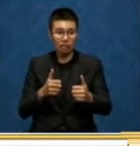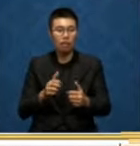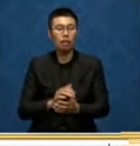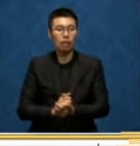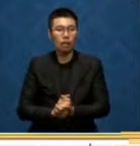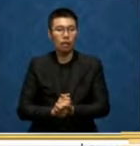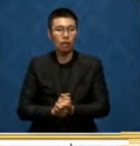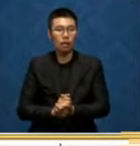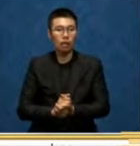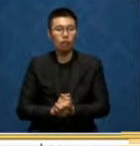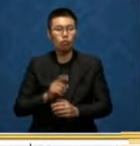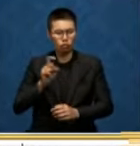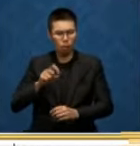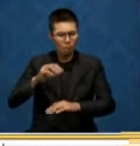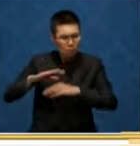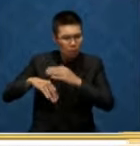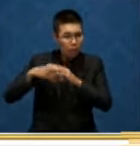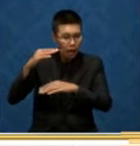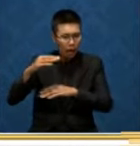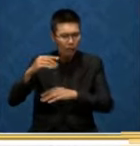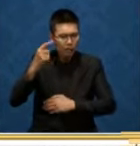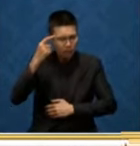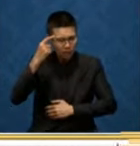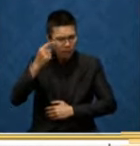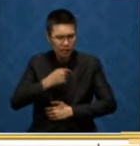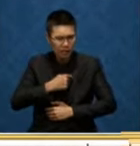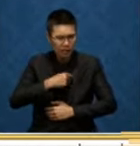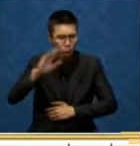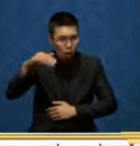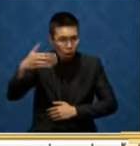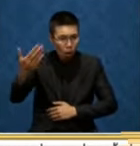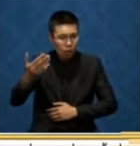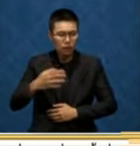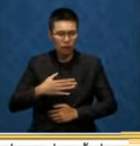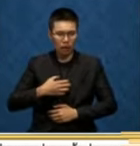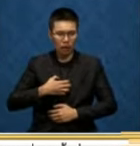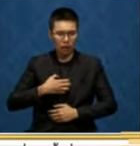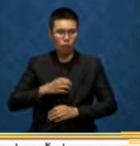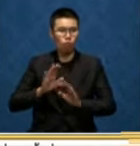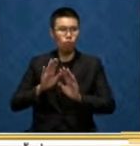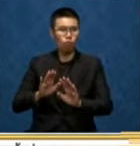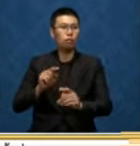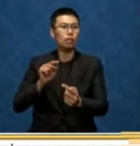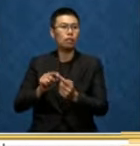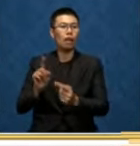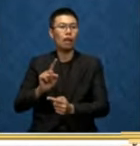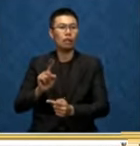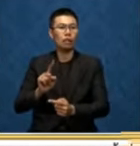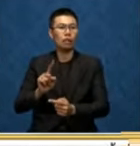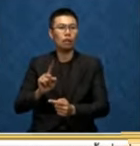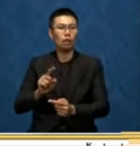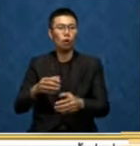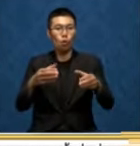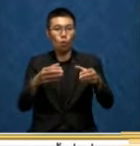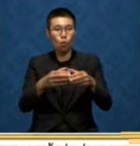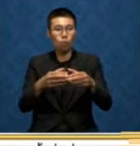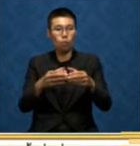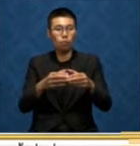นั้นเราจึงต้องพัฒนาจิตใจให้เข้มแข็งดิฉันอยากที่จะฝากถึงหน่วยงานที่มาชี้แจงว่